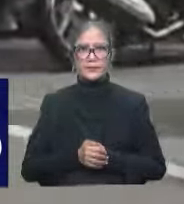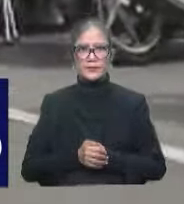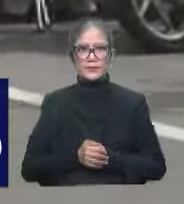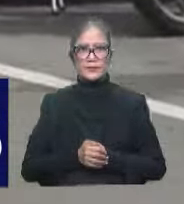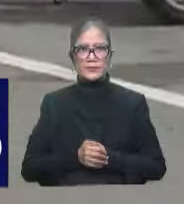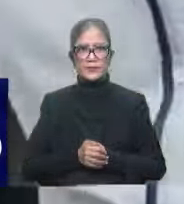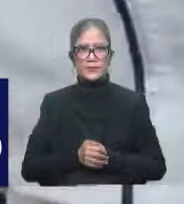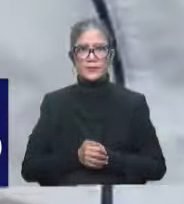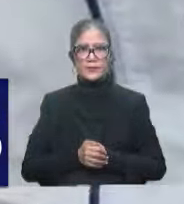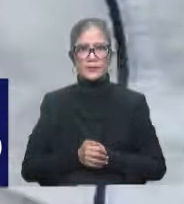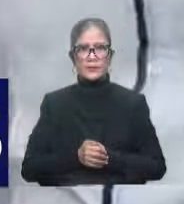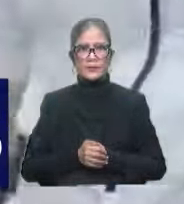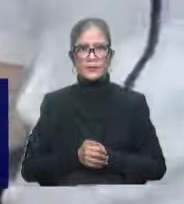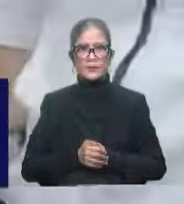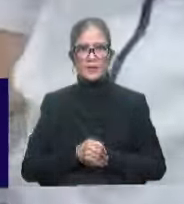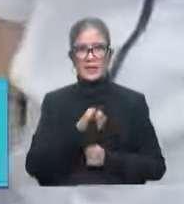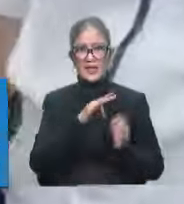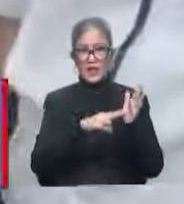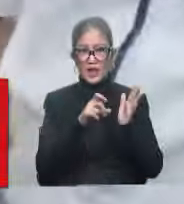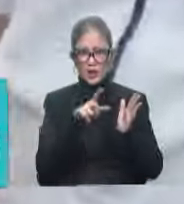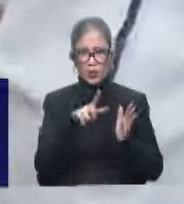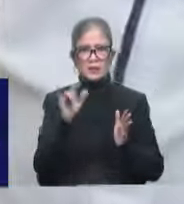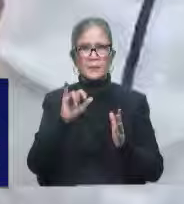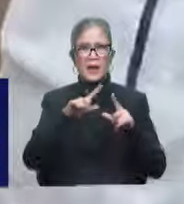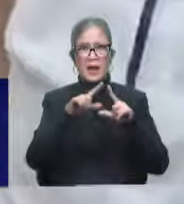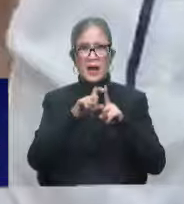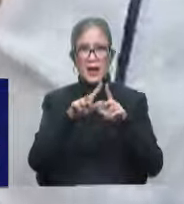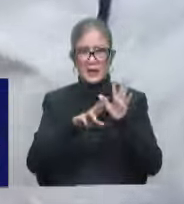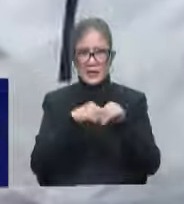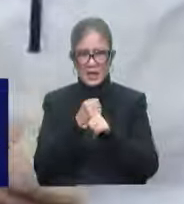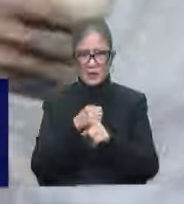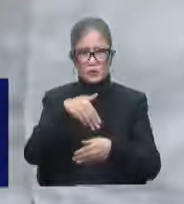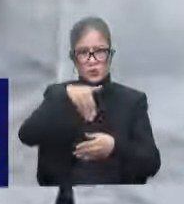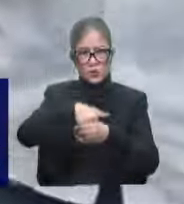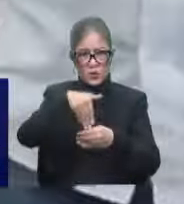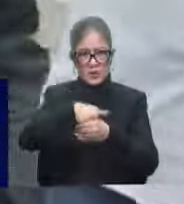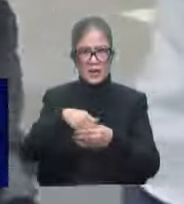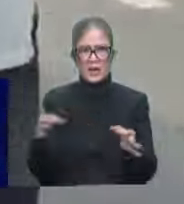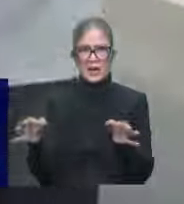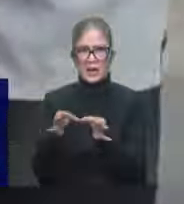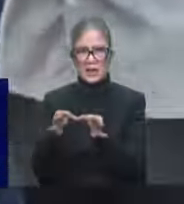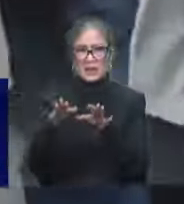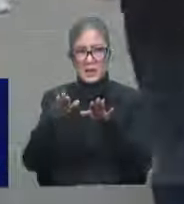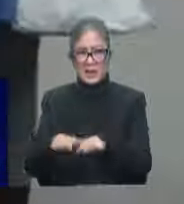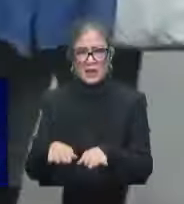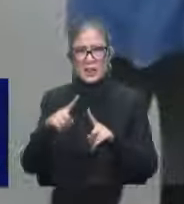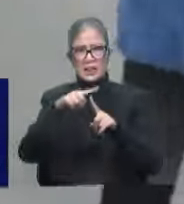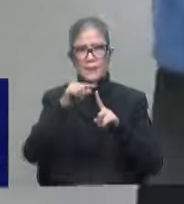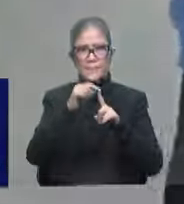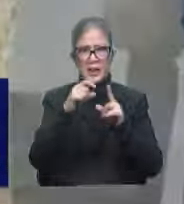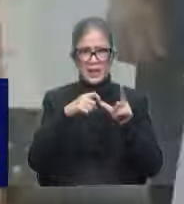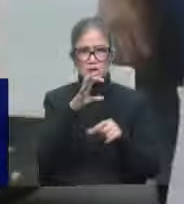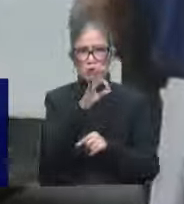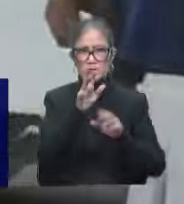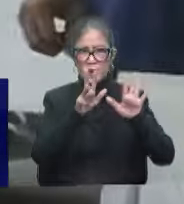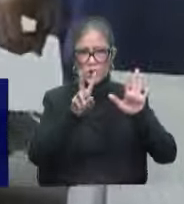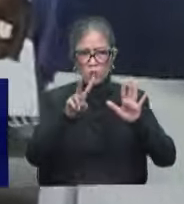tetangga indul dartista serta Adam Suseno memberikan hak suara di TPS yang dekat dengan kediamannya di TPS